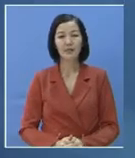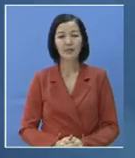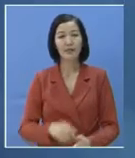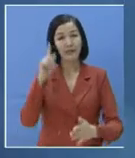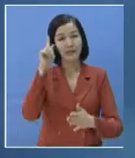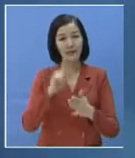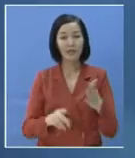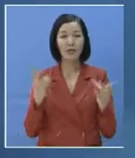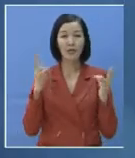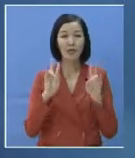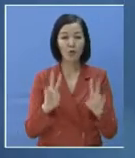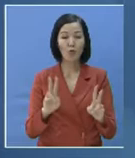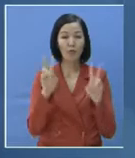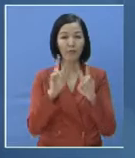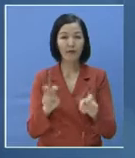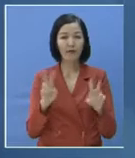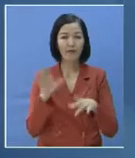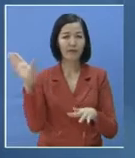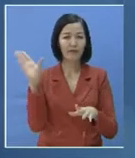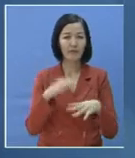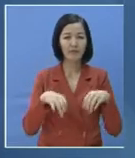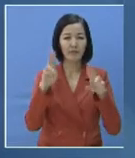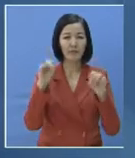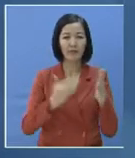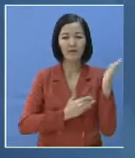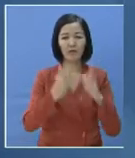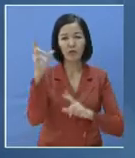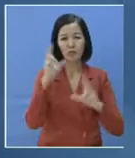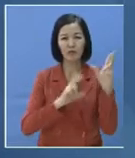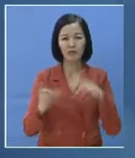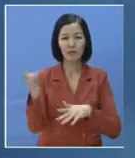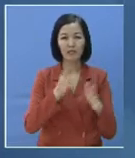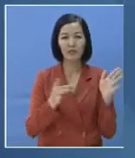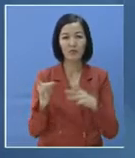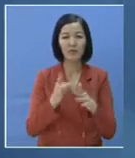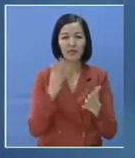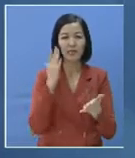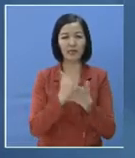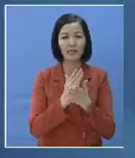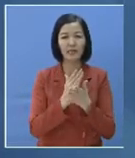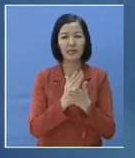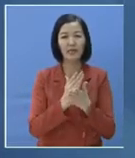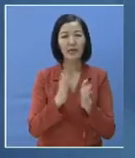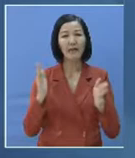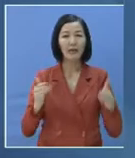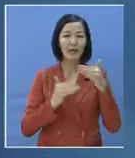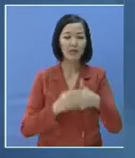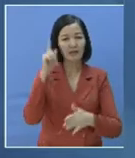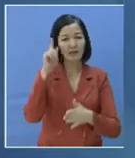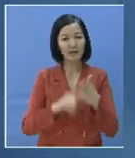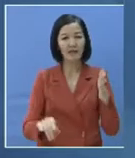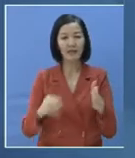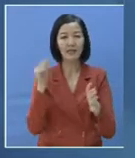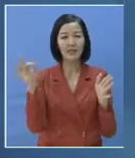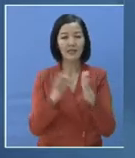Доверяй, но проверяй. Во всех среднеспециальных и высших учебных заведениях республики появились ящики доверия. Цели их установки